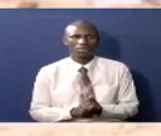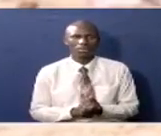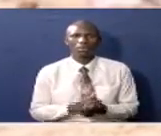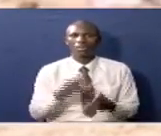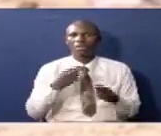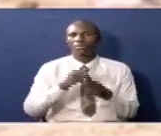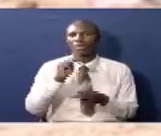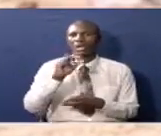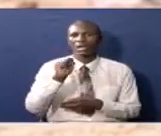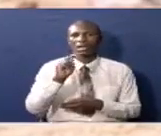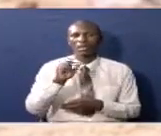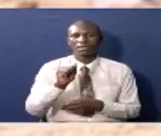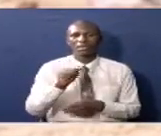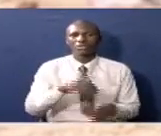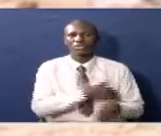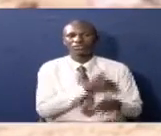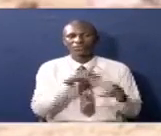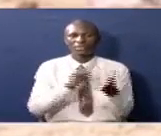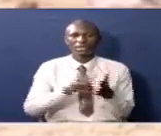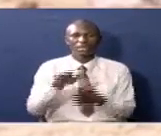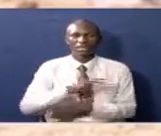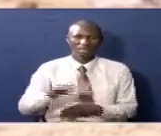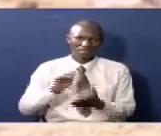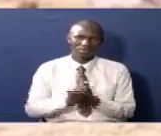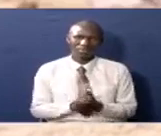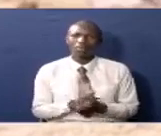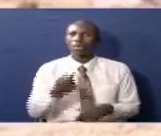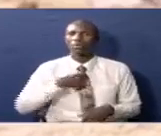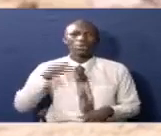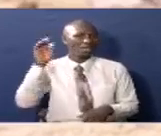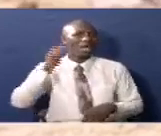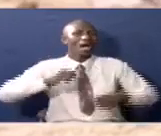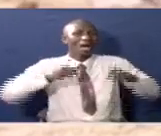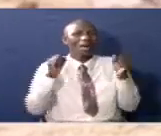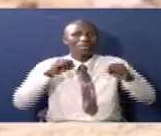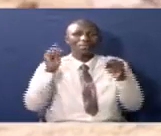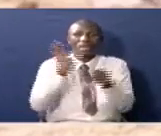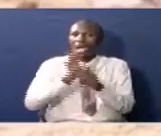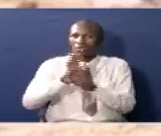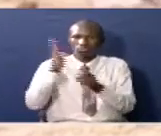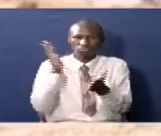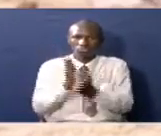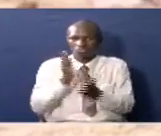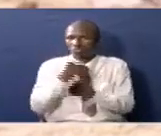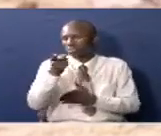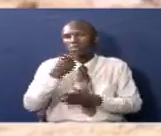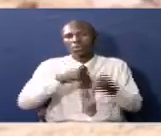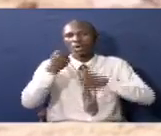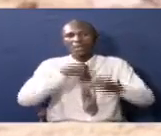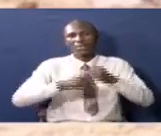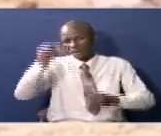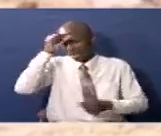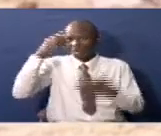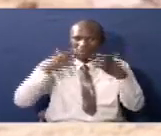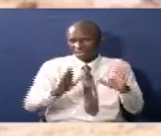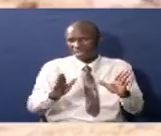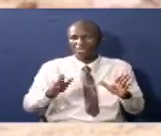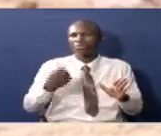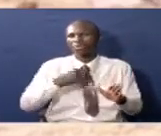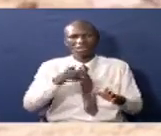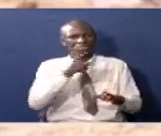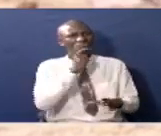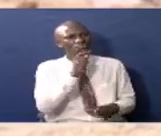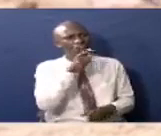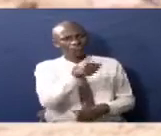vilivonganga echichivu wa Masii location na nitegwa moyo munono ndo akendo kiche kikani serikali na mwana